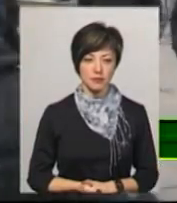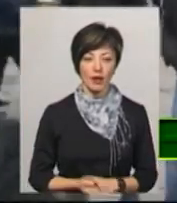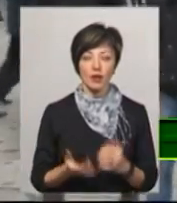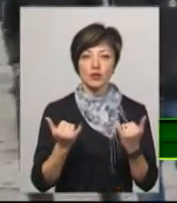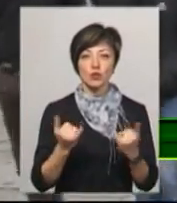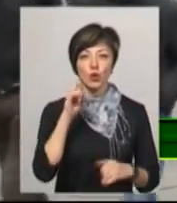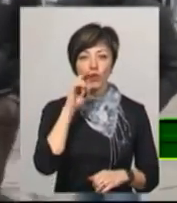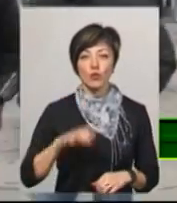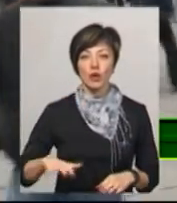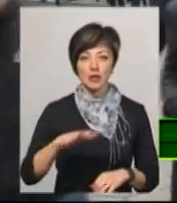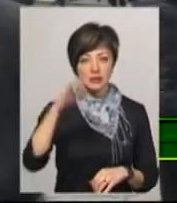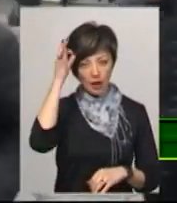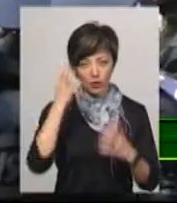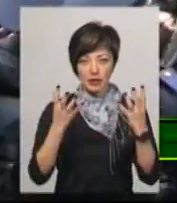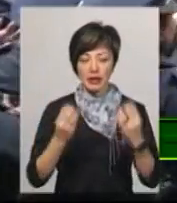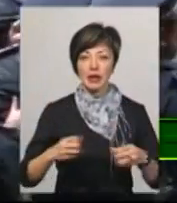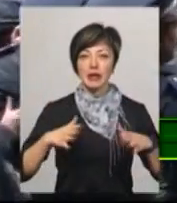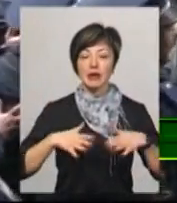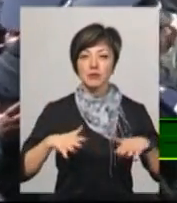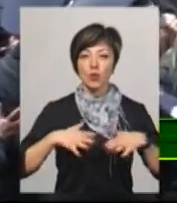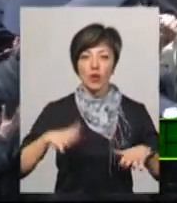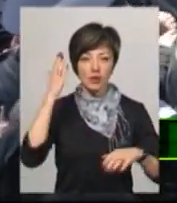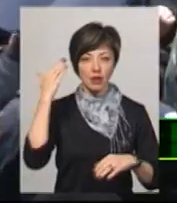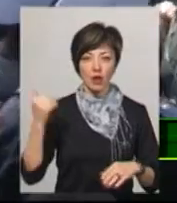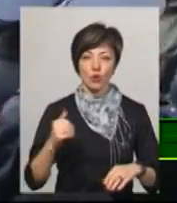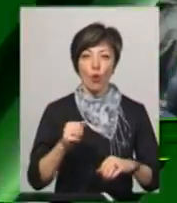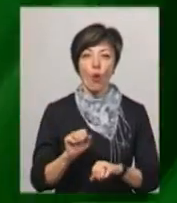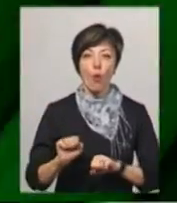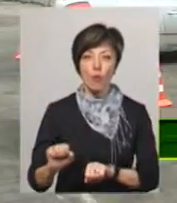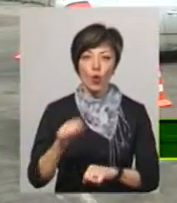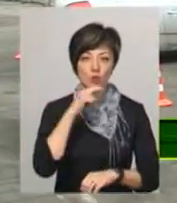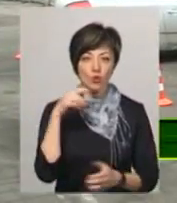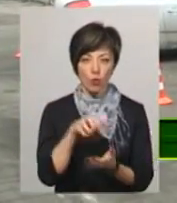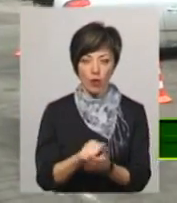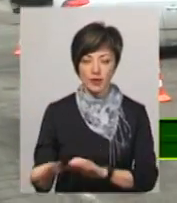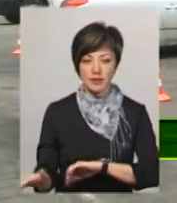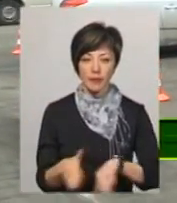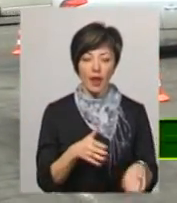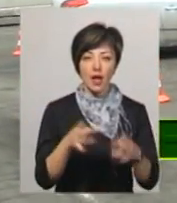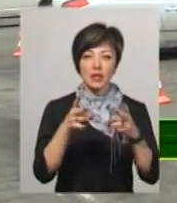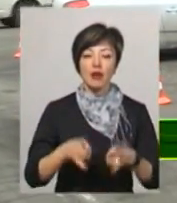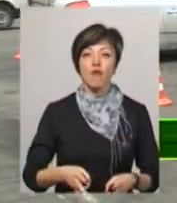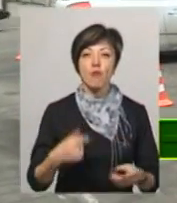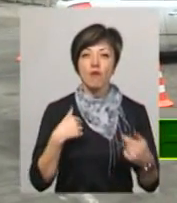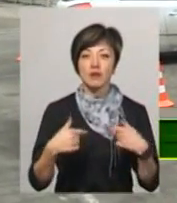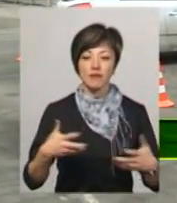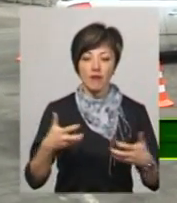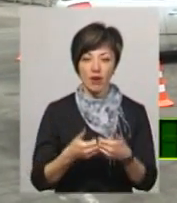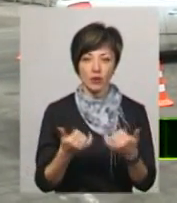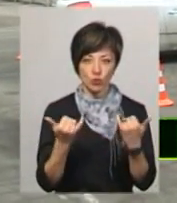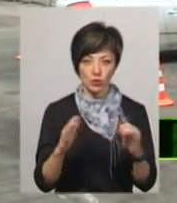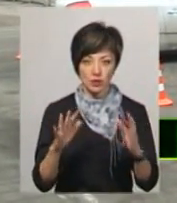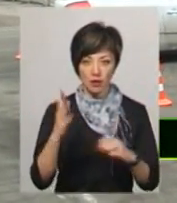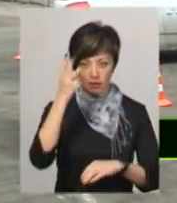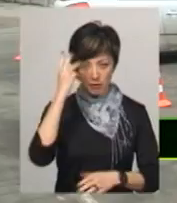Сьогодні в Україні згадують День кримсько-татарського опору російській окупації. Травмованих у дорожньо-транспортній пригоді, що сталося сьогодні